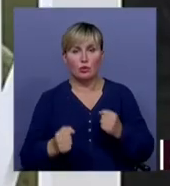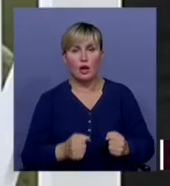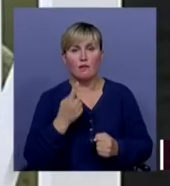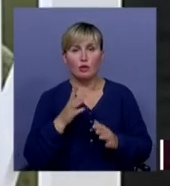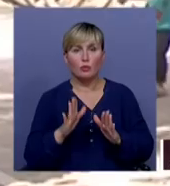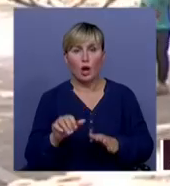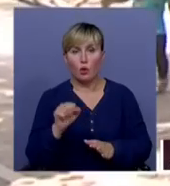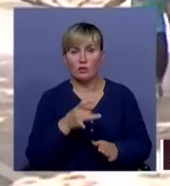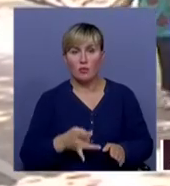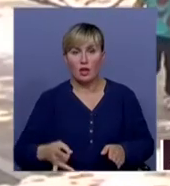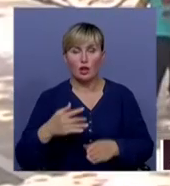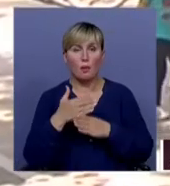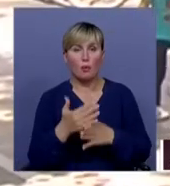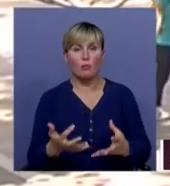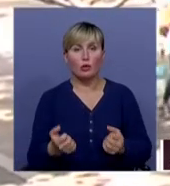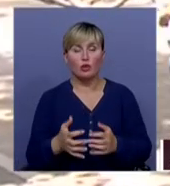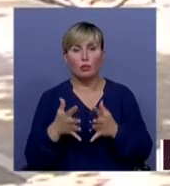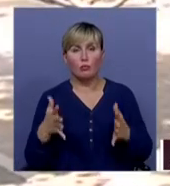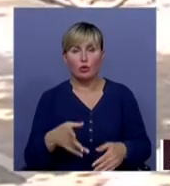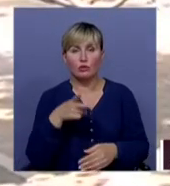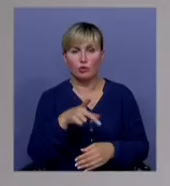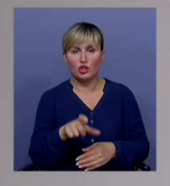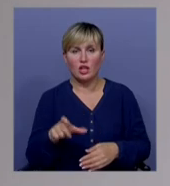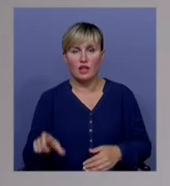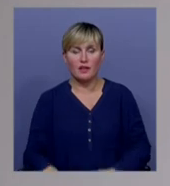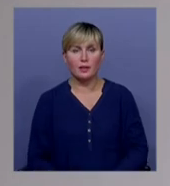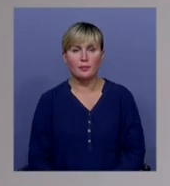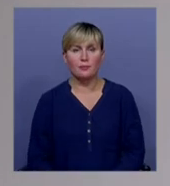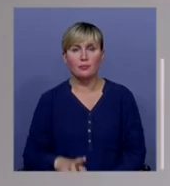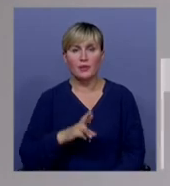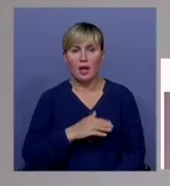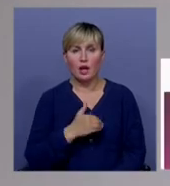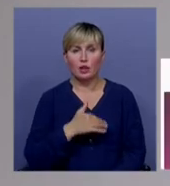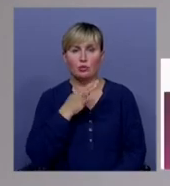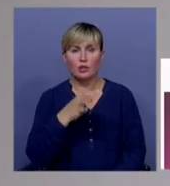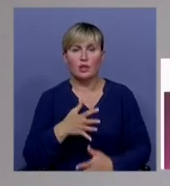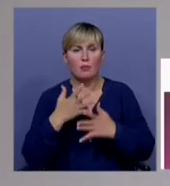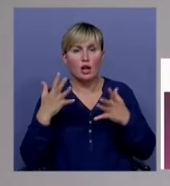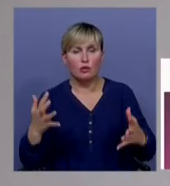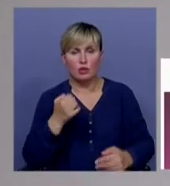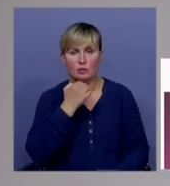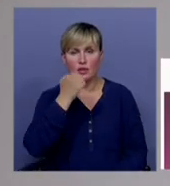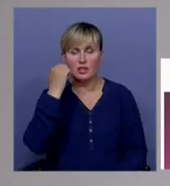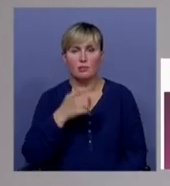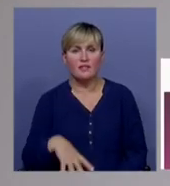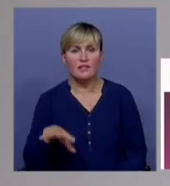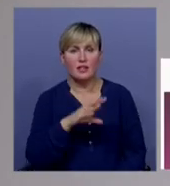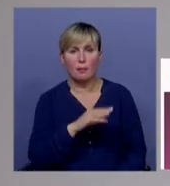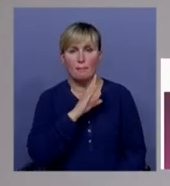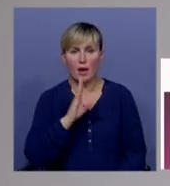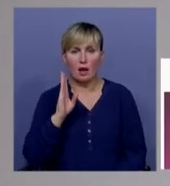только Уэзовском районе помощь получили больше 2000 человек. Я хочу сказать огромное спасибо всем